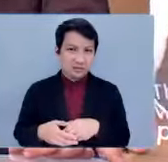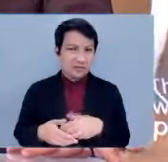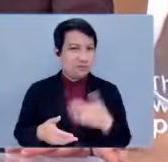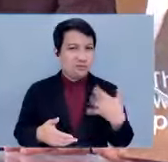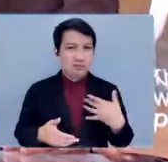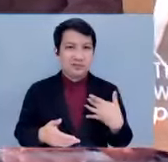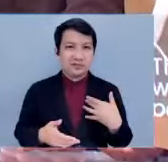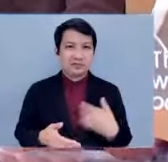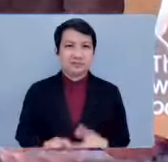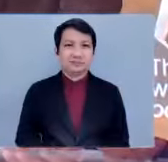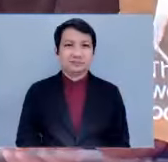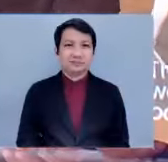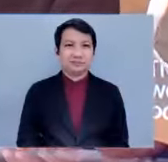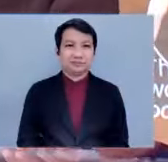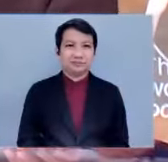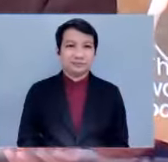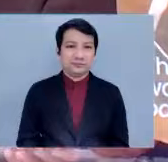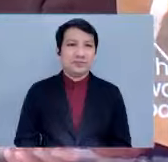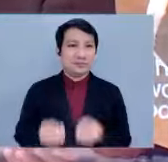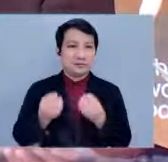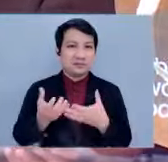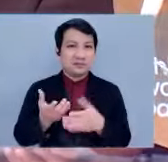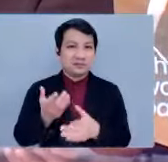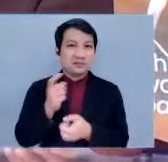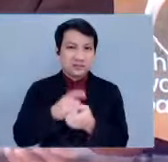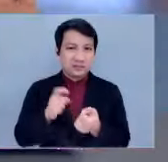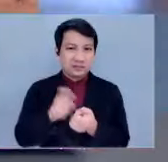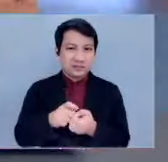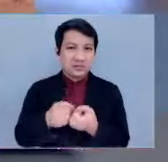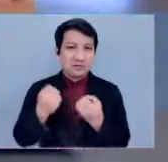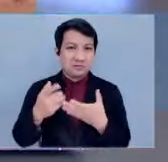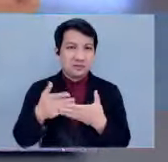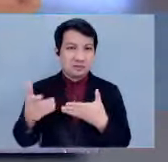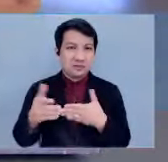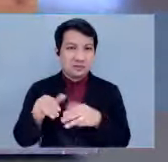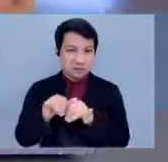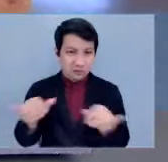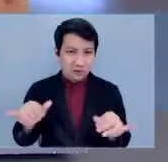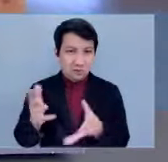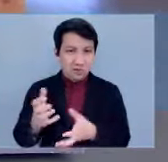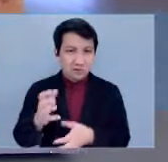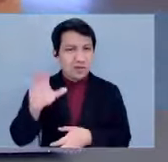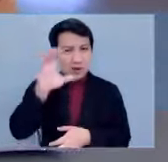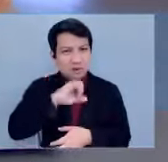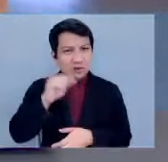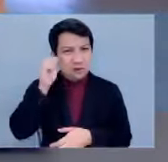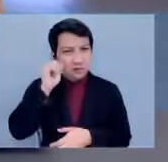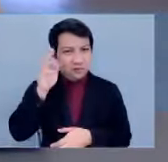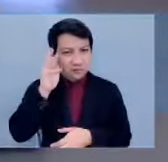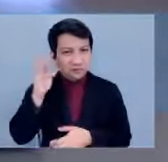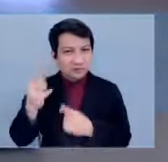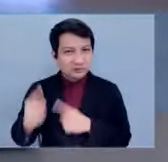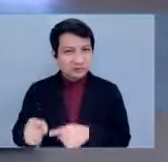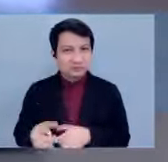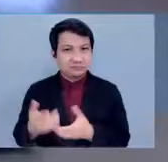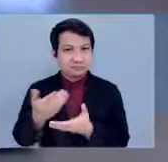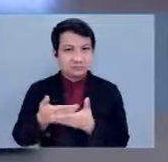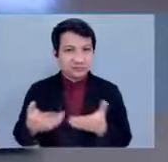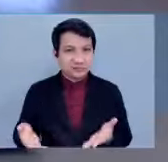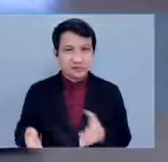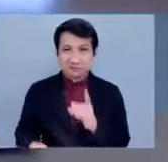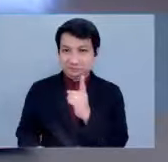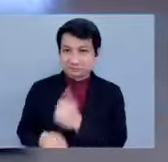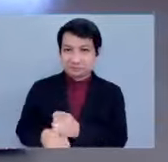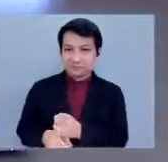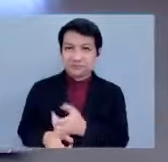Yes. Asa ka maganda dyan, patok sila. Ibig sabihin, marami tayong kapatid na conscious na rin sa mga ginagamit yes. Na yung materials, diba? Okay.